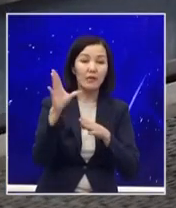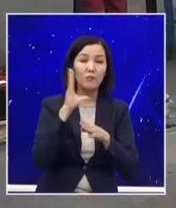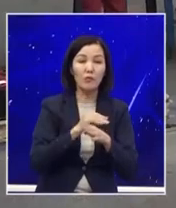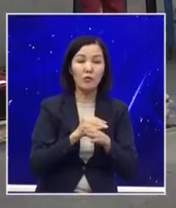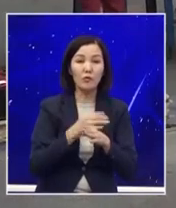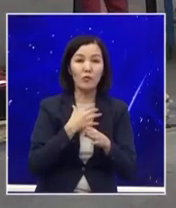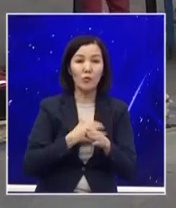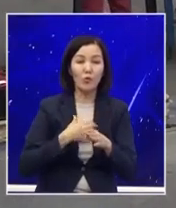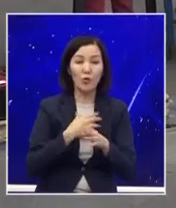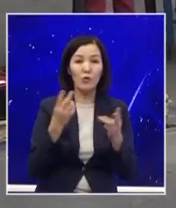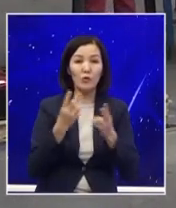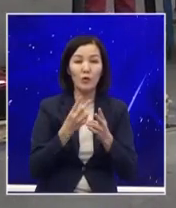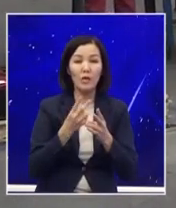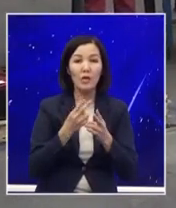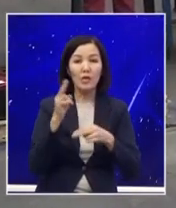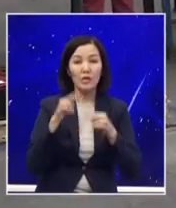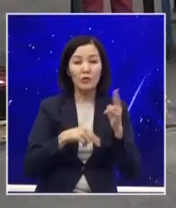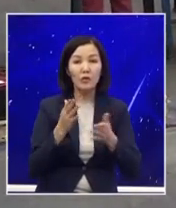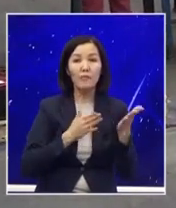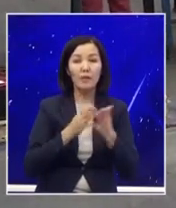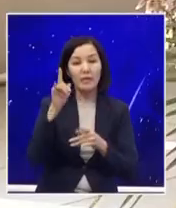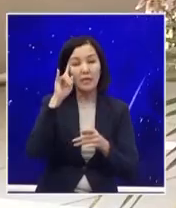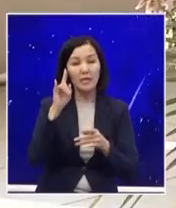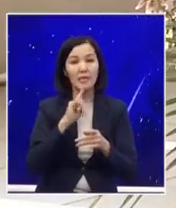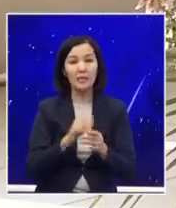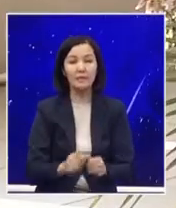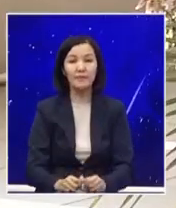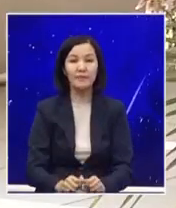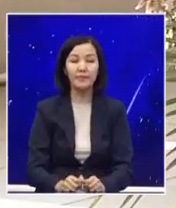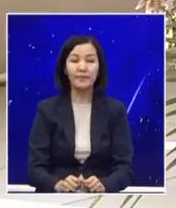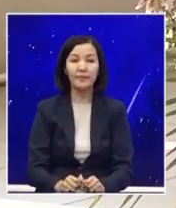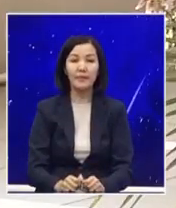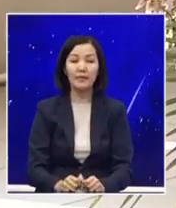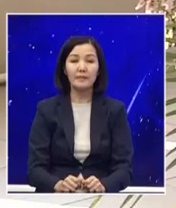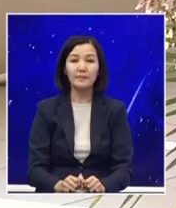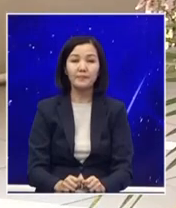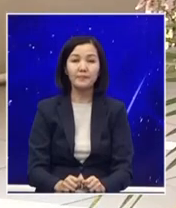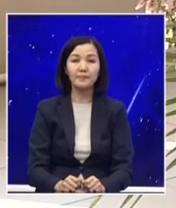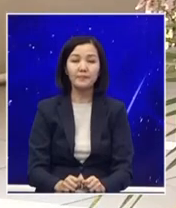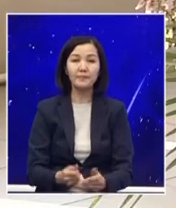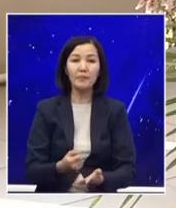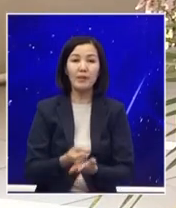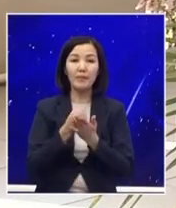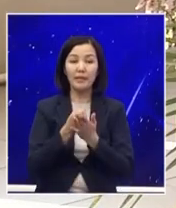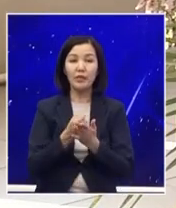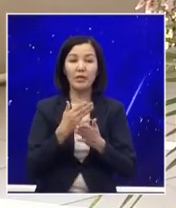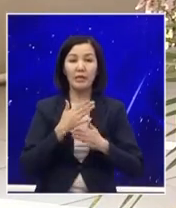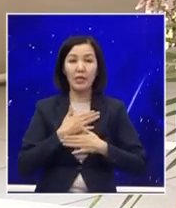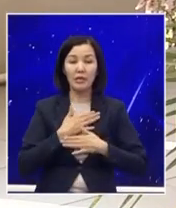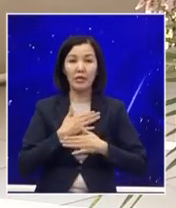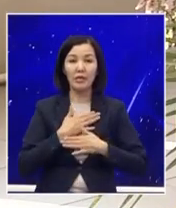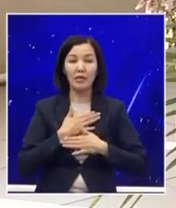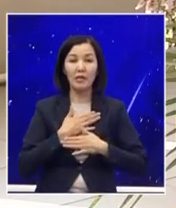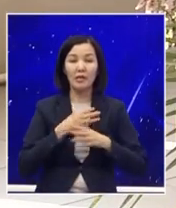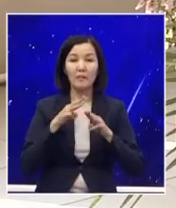роль сыграла и индустриальная политика Казахстана. В том числе при поддержке наших ведомств,